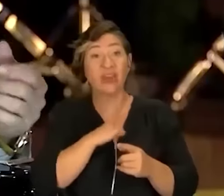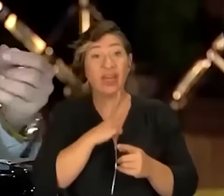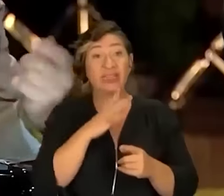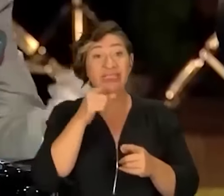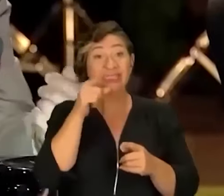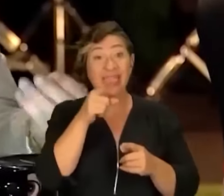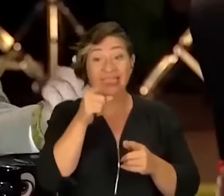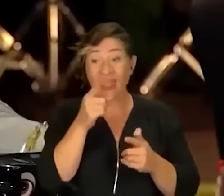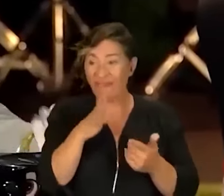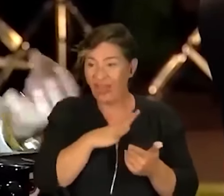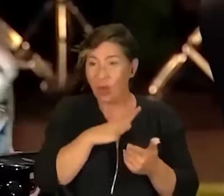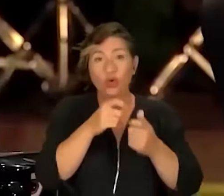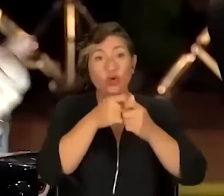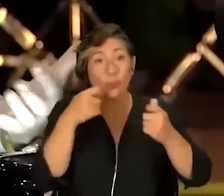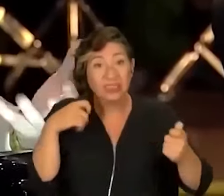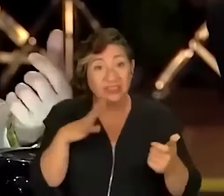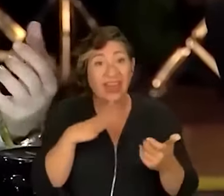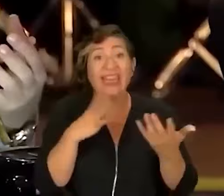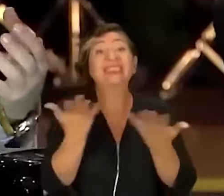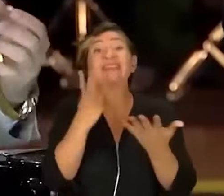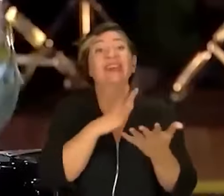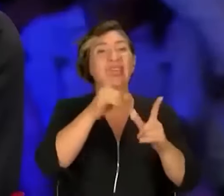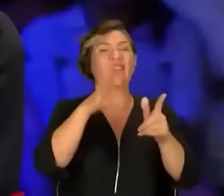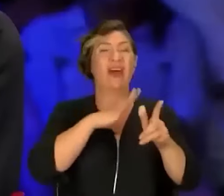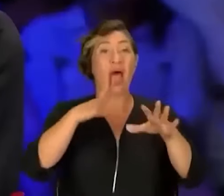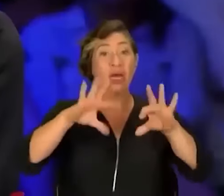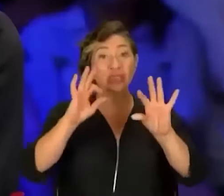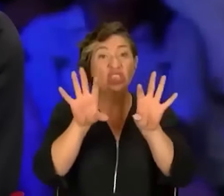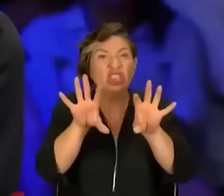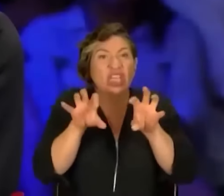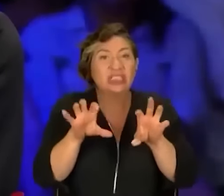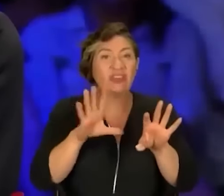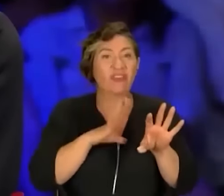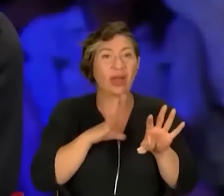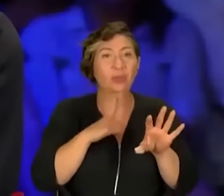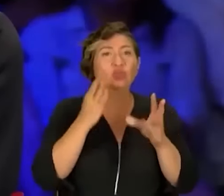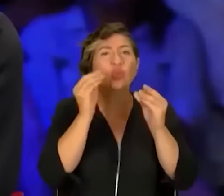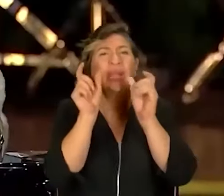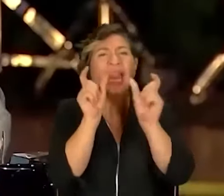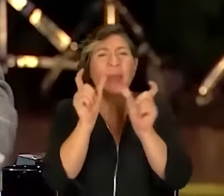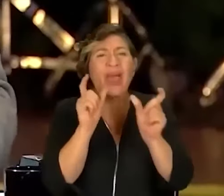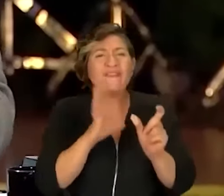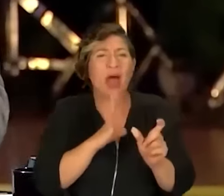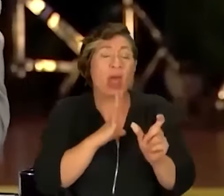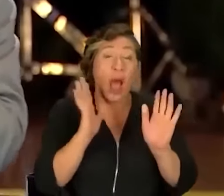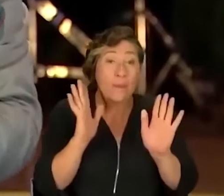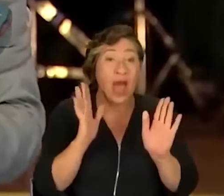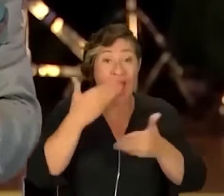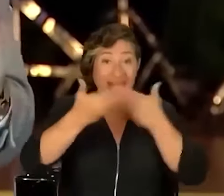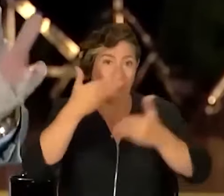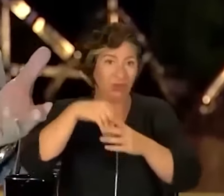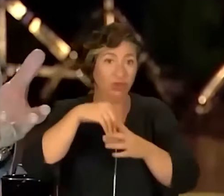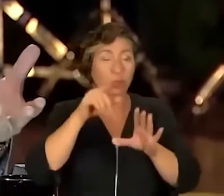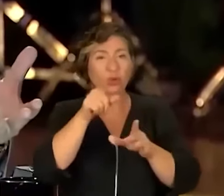sende bunun işte mayası var kumaşı var nesi varsa aurası falan filan bir sürü laf kullanılır bunu anlatmak için yani orada